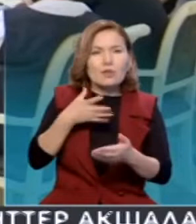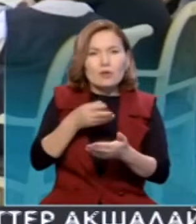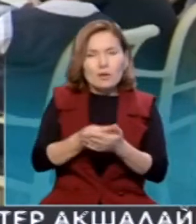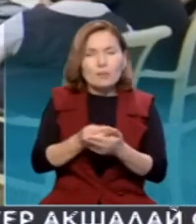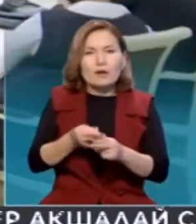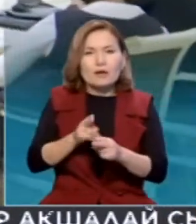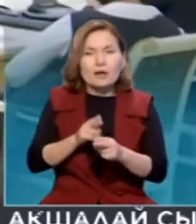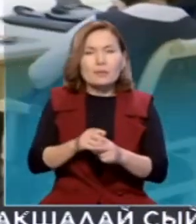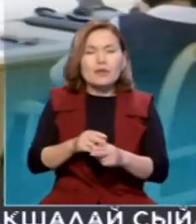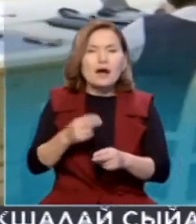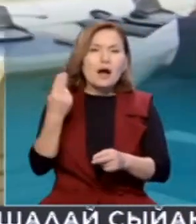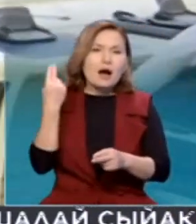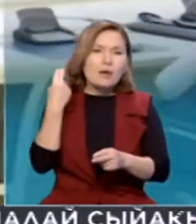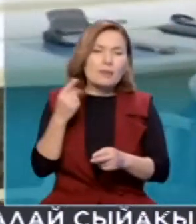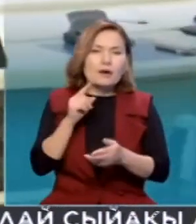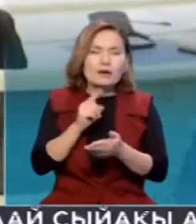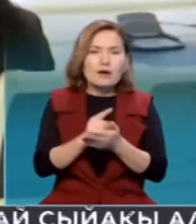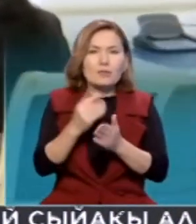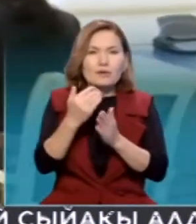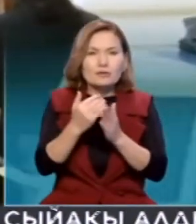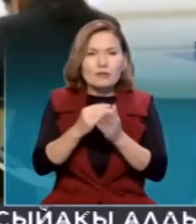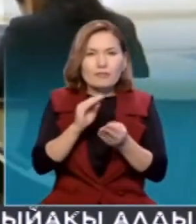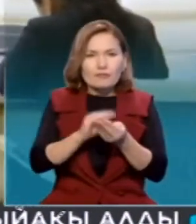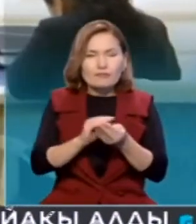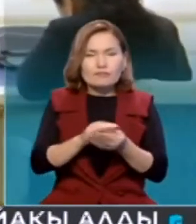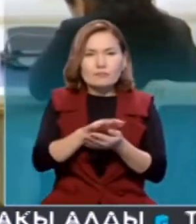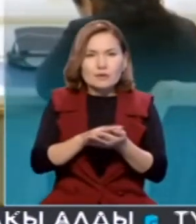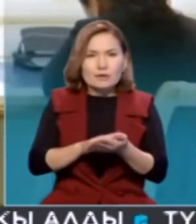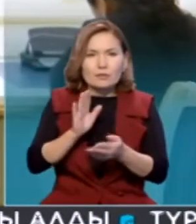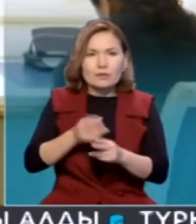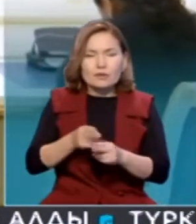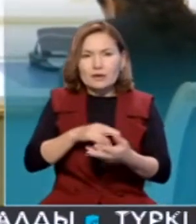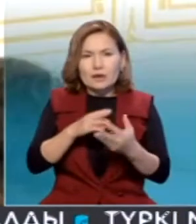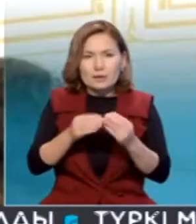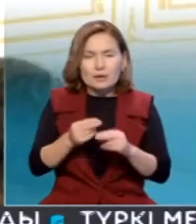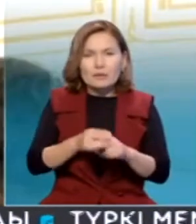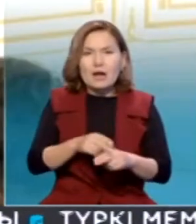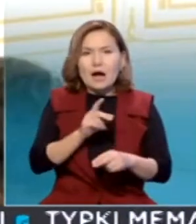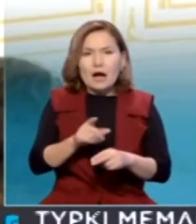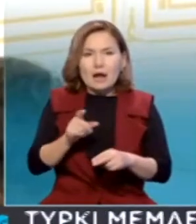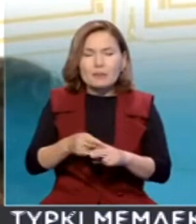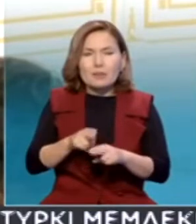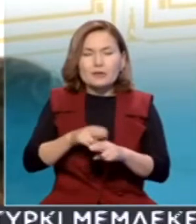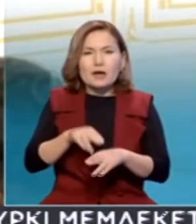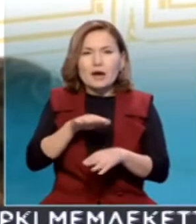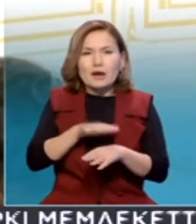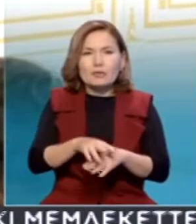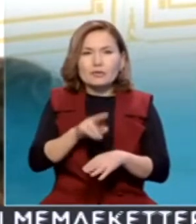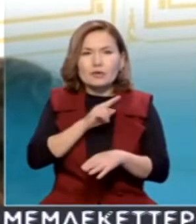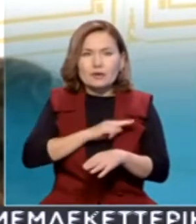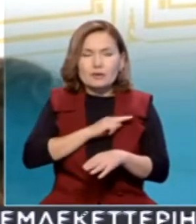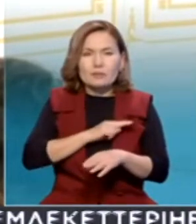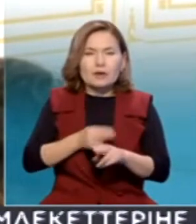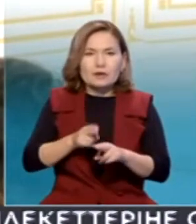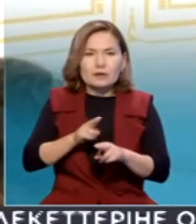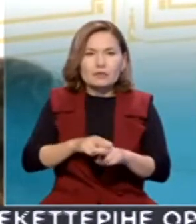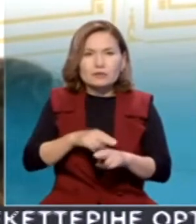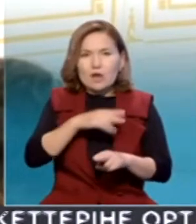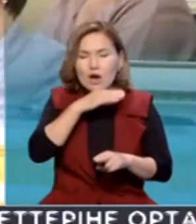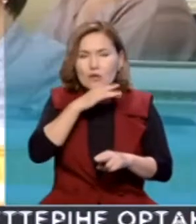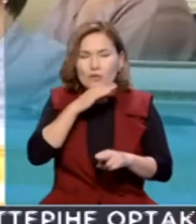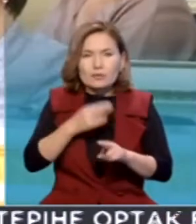де, борышкерлер тізімінен шығарылмайтын жағдайлар кездеседі. Соның кесірінен азаматтар банк қызметіне жүгіне алмай жатады.